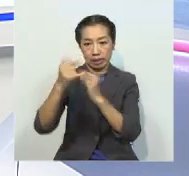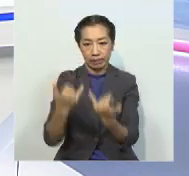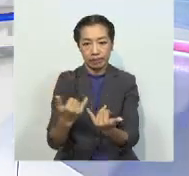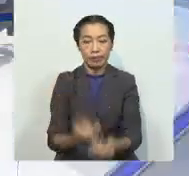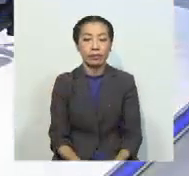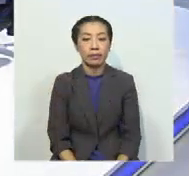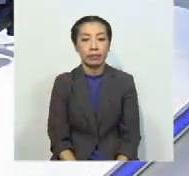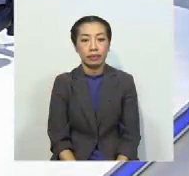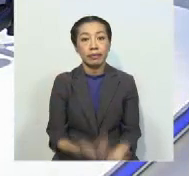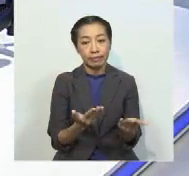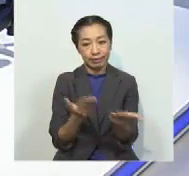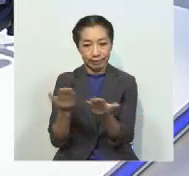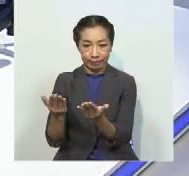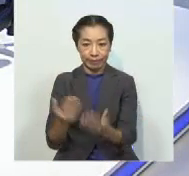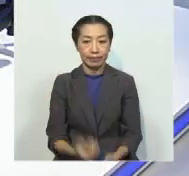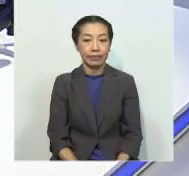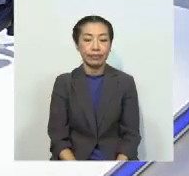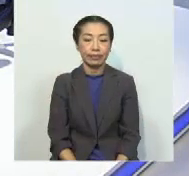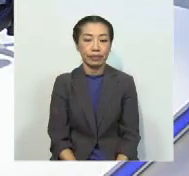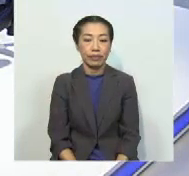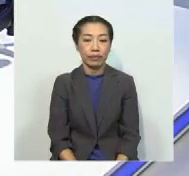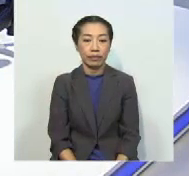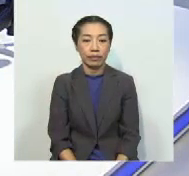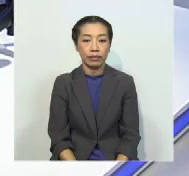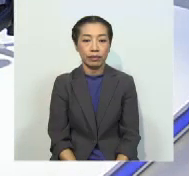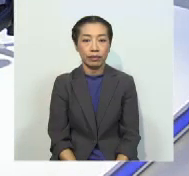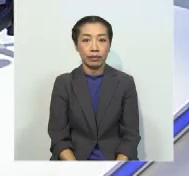ก่นกันค่ะเชิญค่ะ